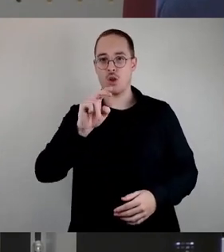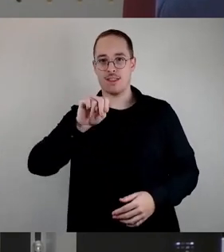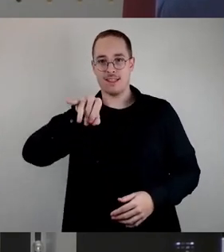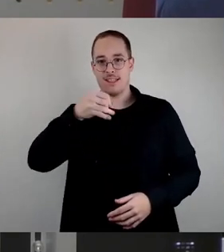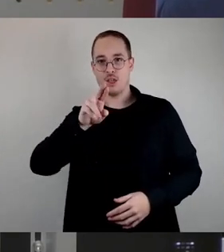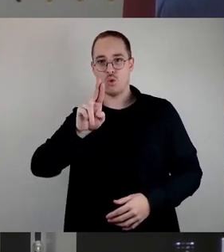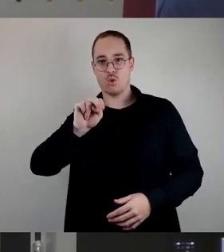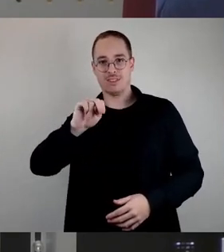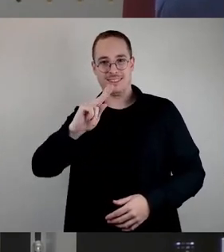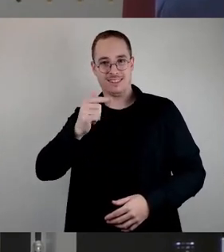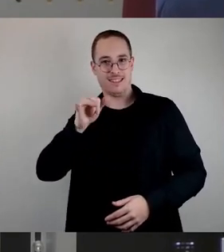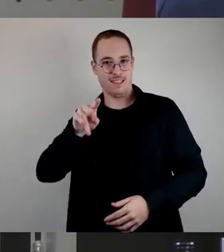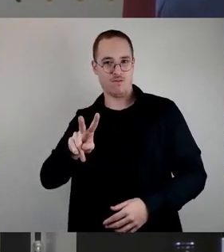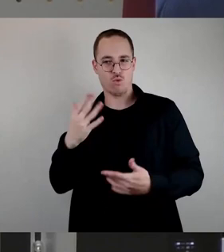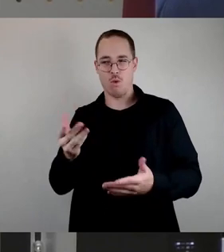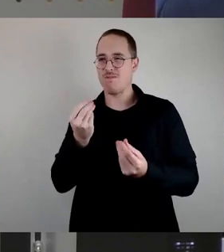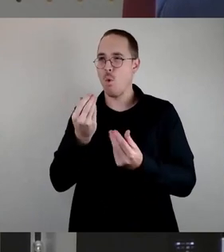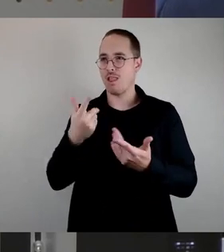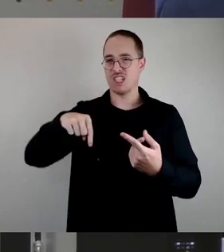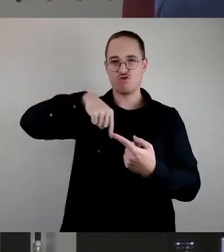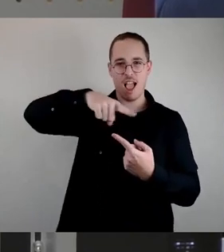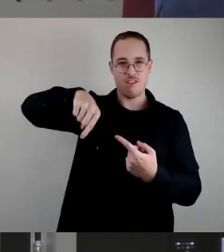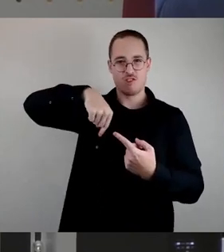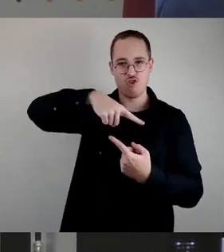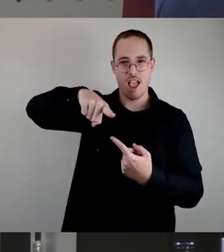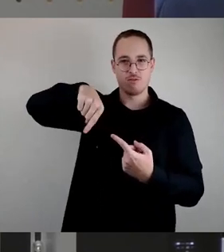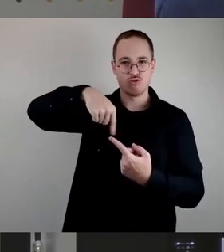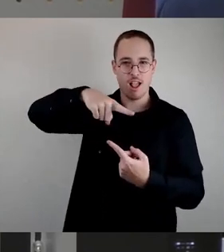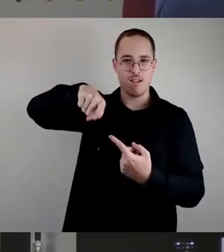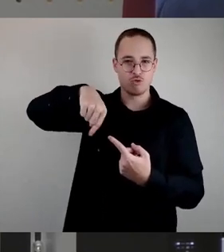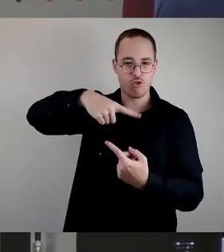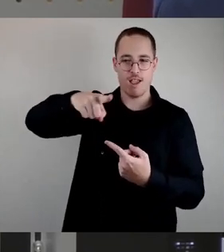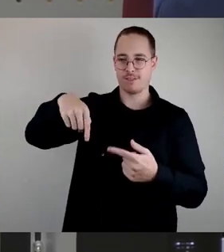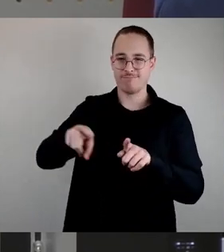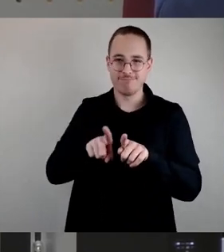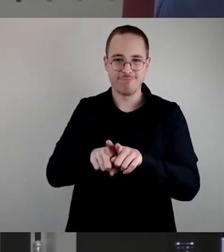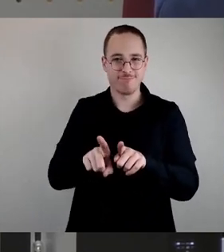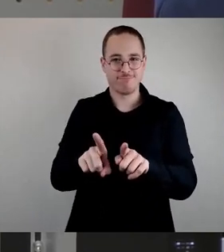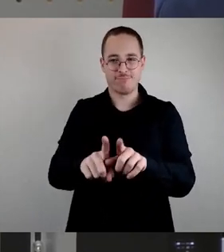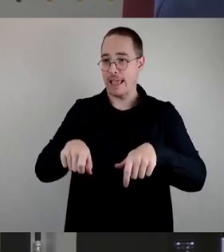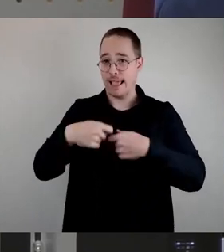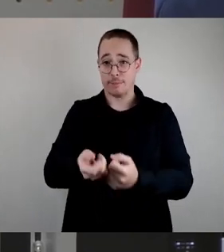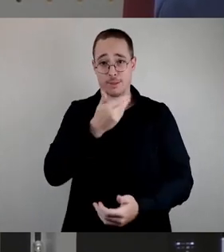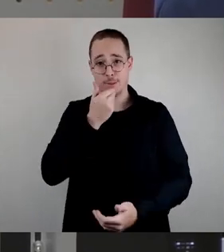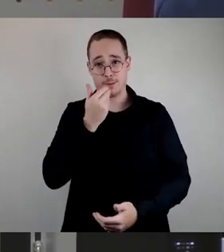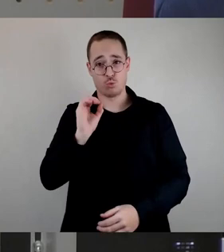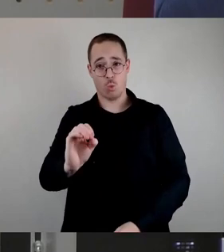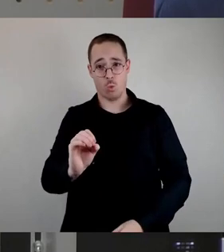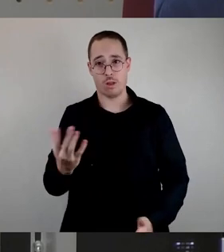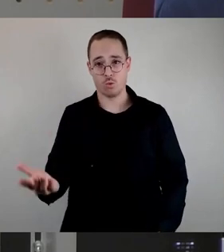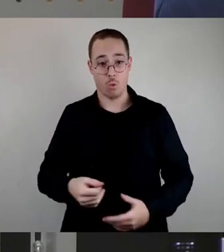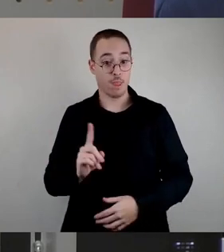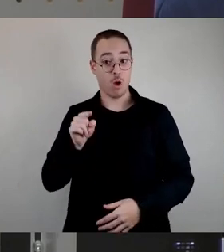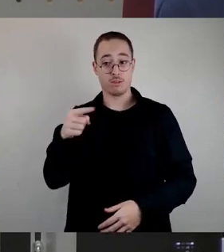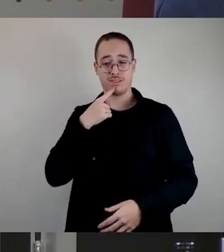uns bisher nicht wirklich zu einem Ergebnis gebracht hat. Und Sie haben auch das Wort Machbarkeitsstudie in den Mund genommen.